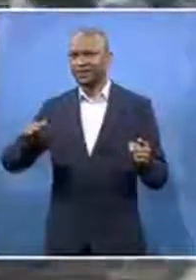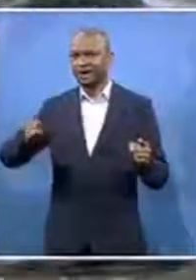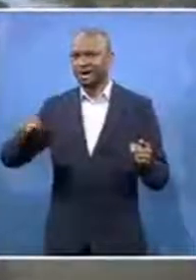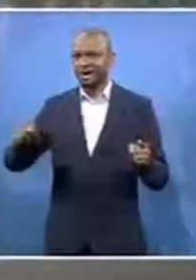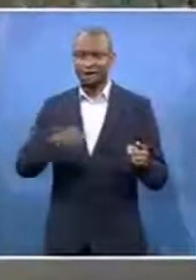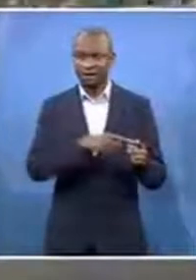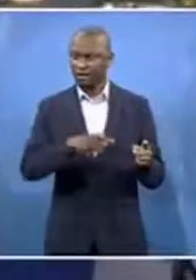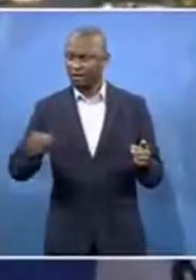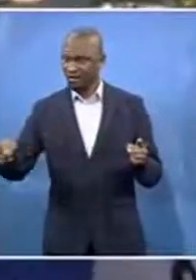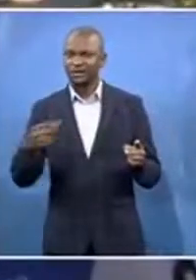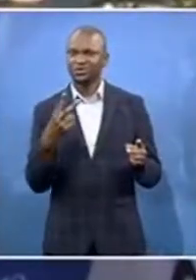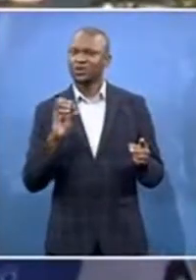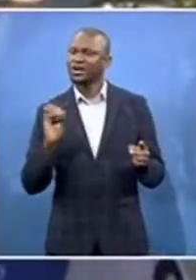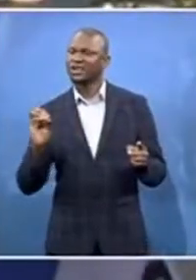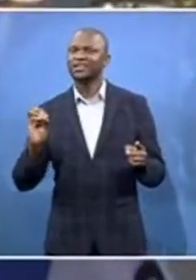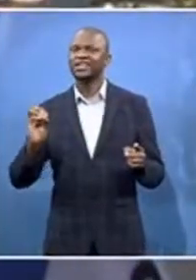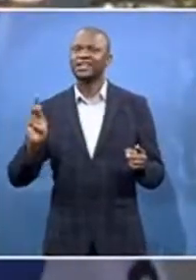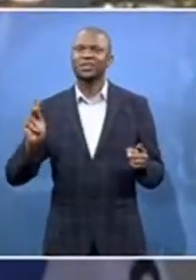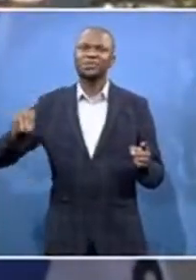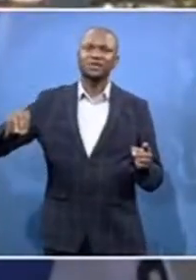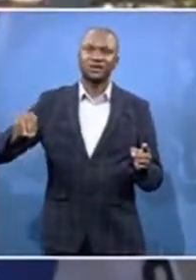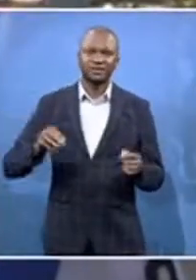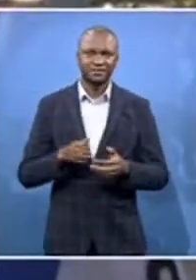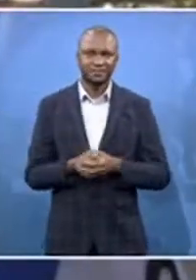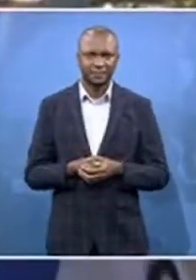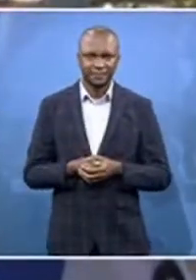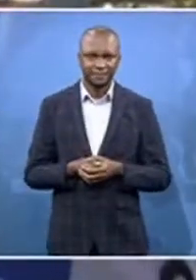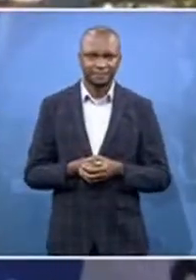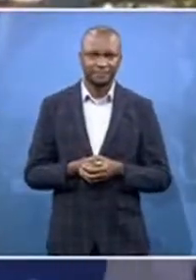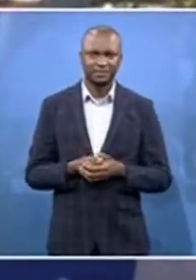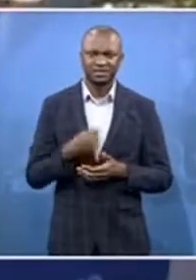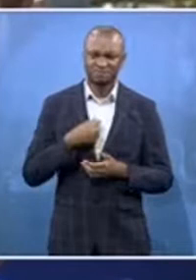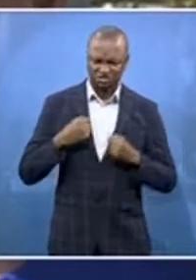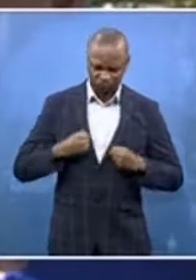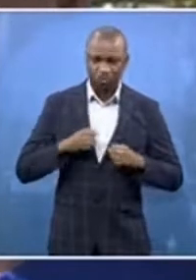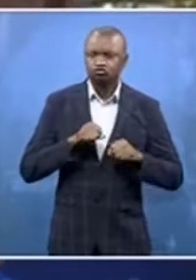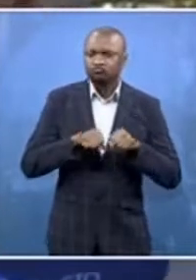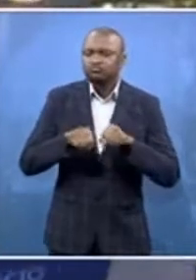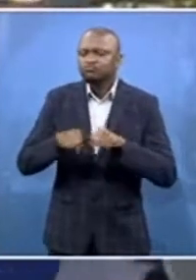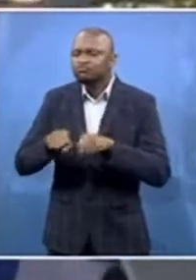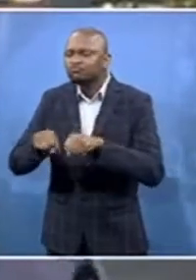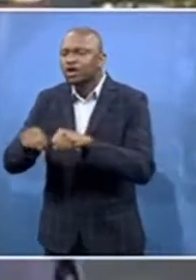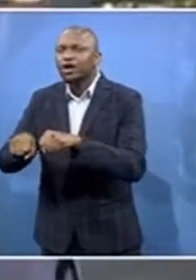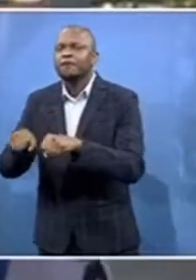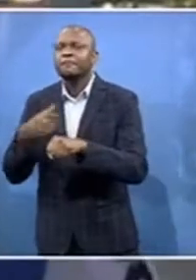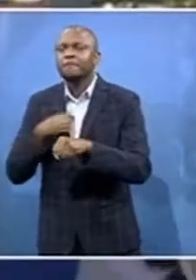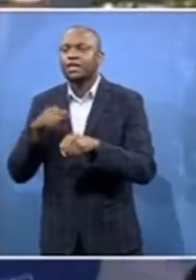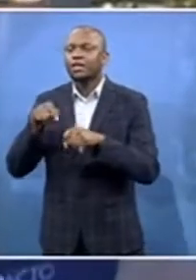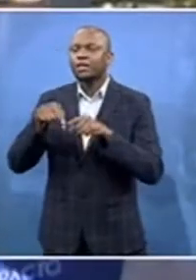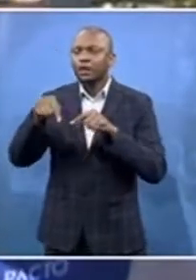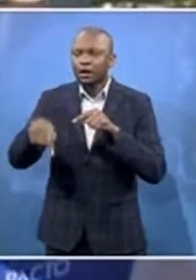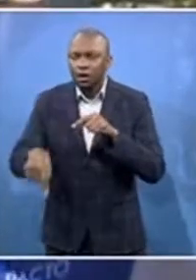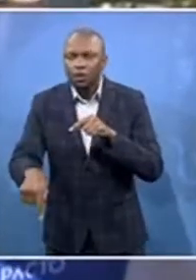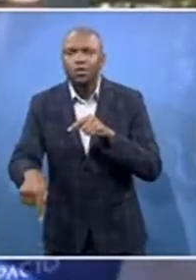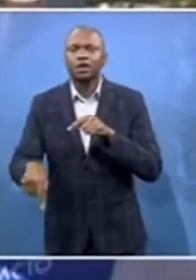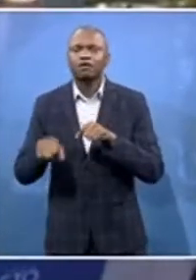sprints and kings but just in the longer got me there every time and then I knew coming down to this finish